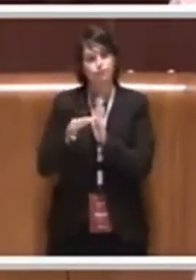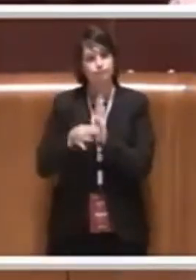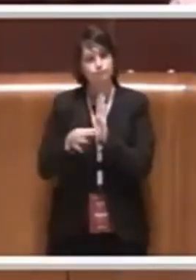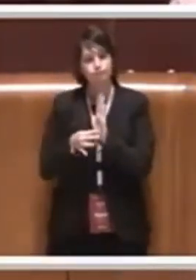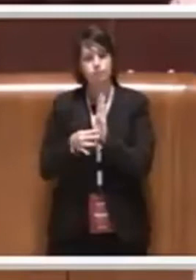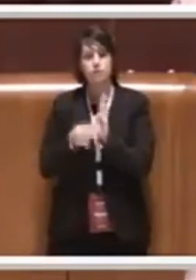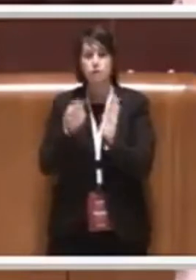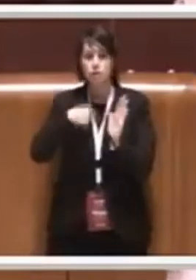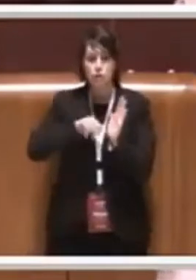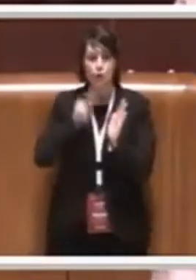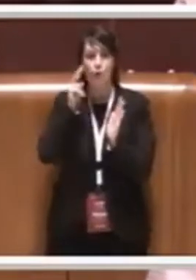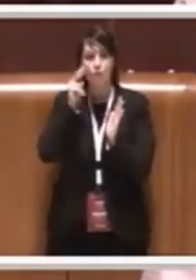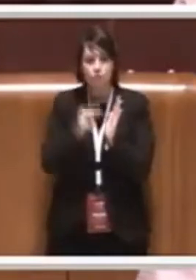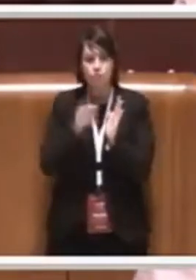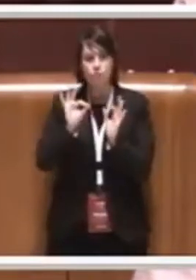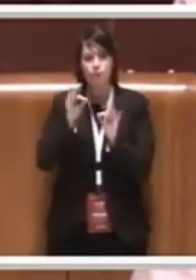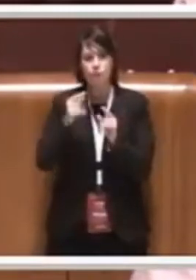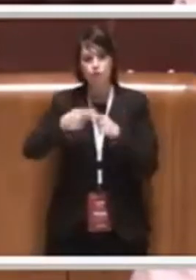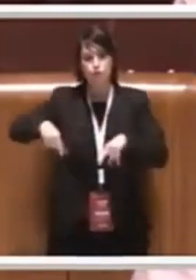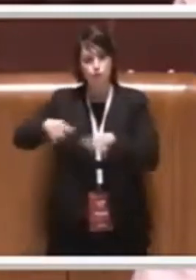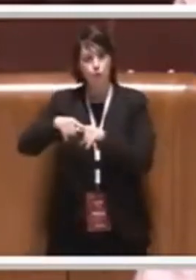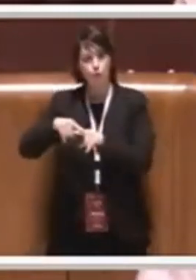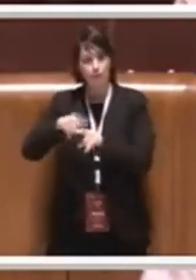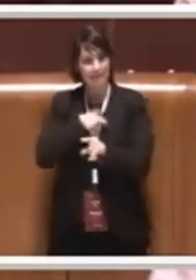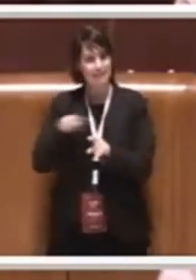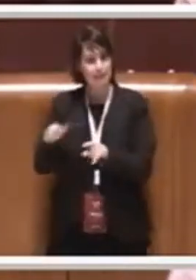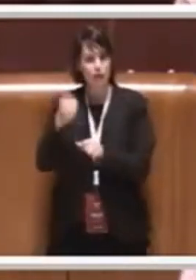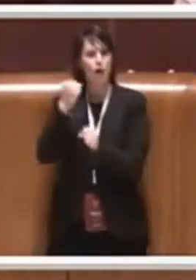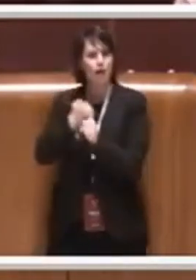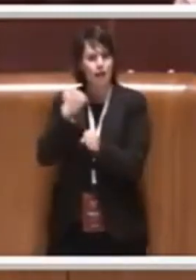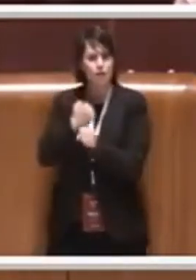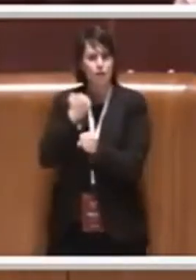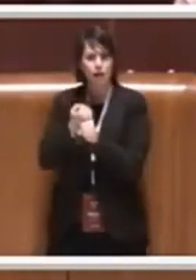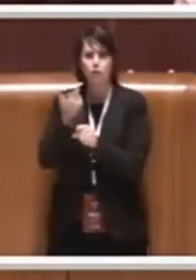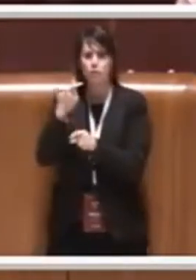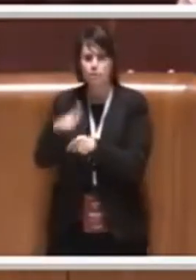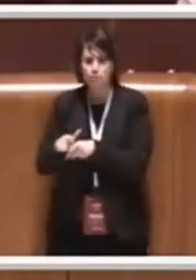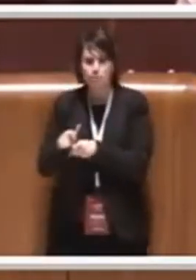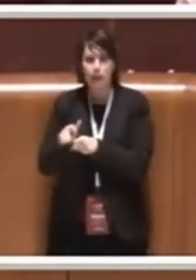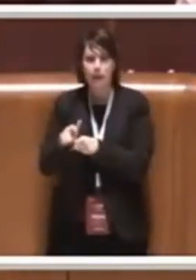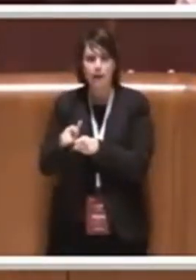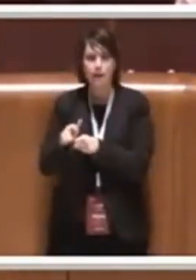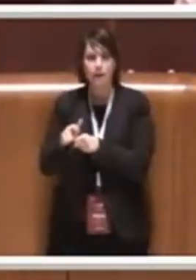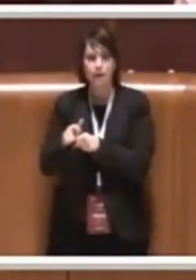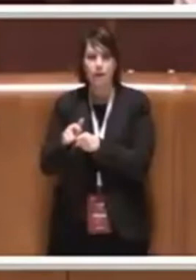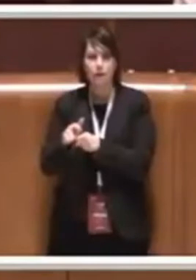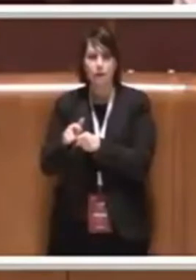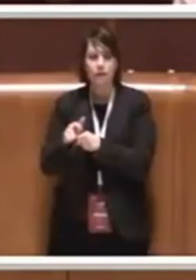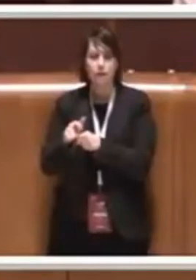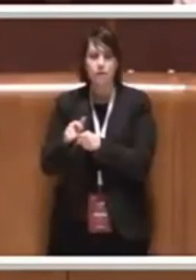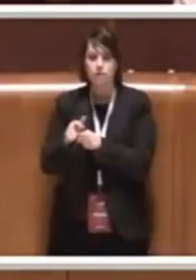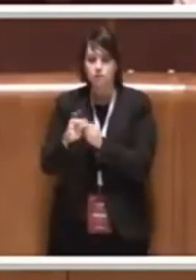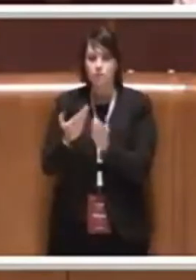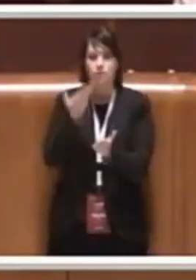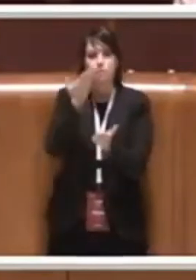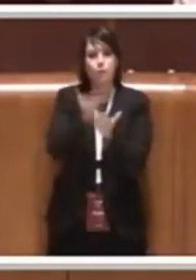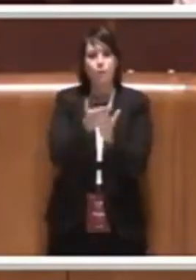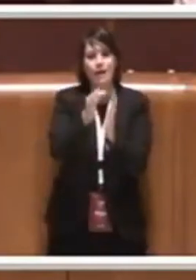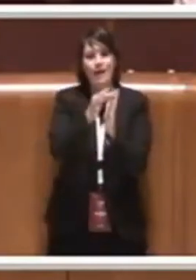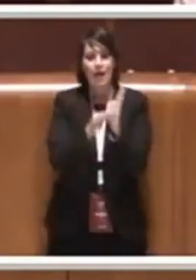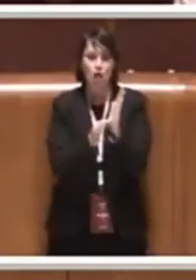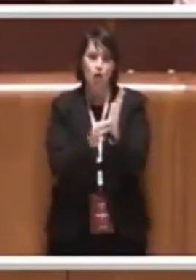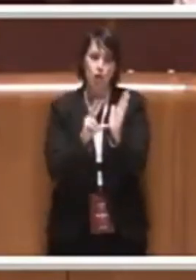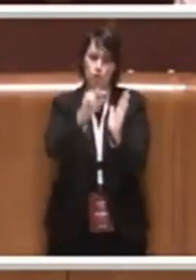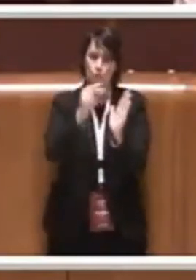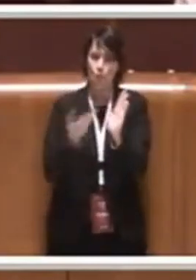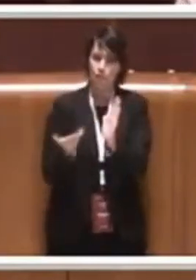impegnato di fatti la Giunta a portare avanti una serie di istanze all'interno di una regolamentazione. Questa regolamentazione che